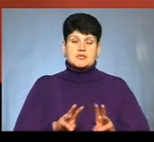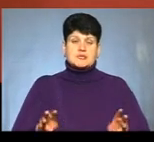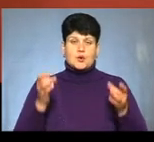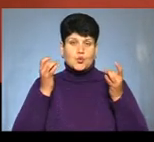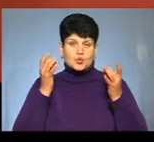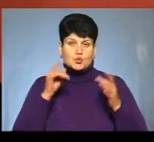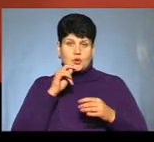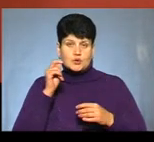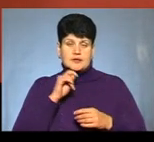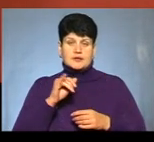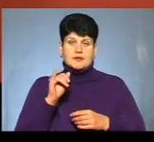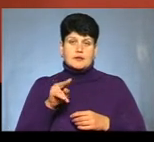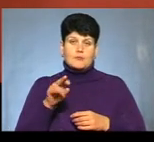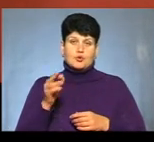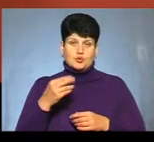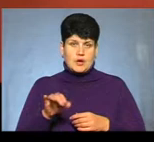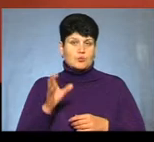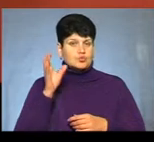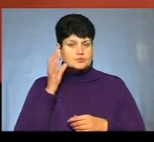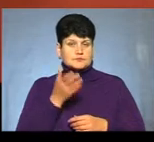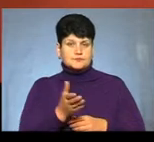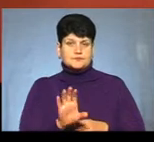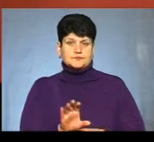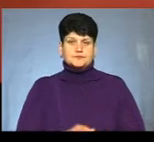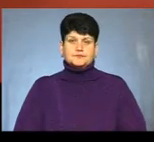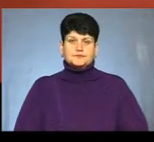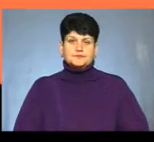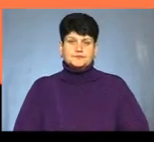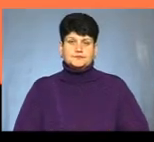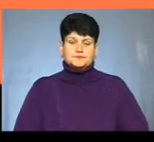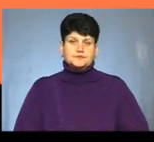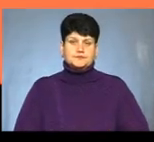заступниці міністра культури України Ірини Подоляк. Давайте послухаємо, що вона каже.